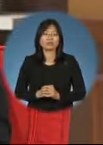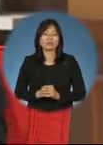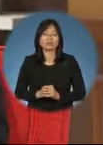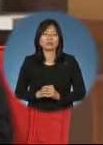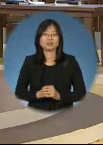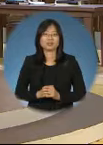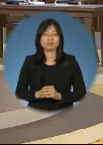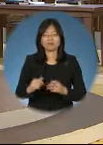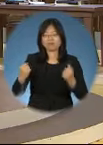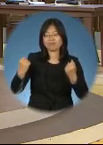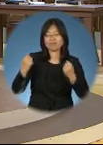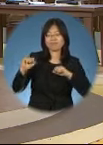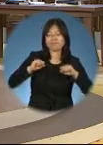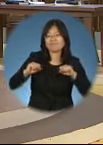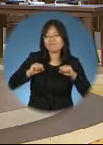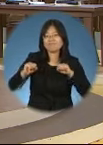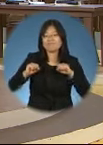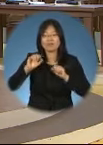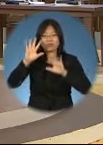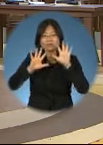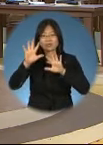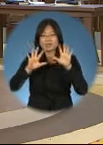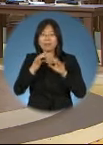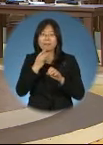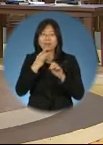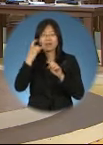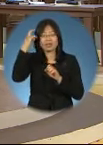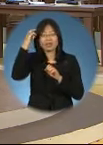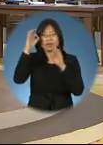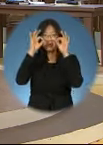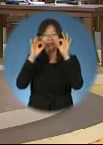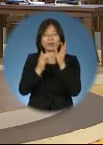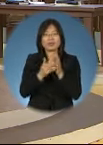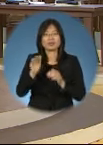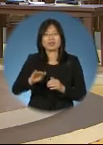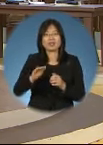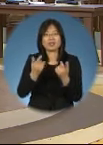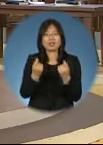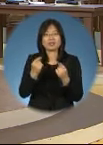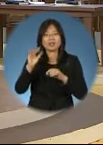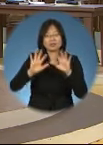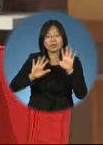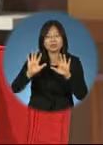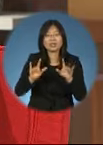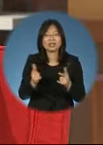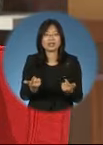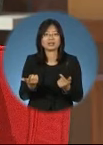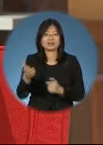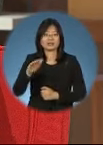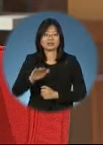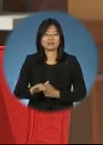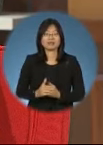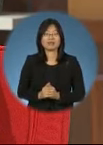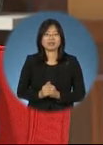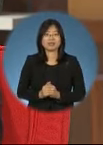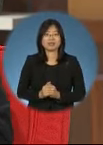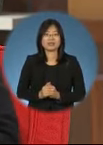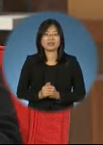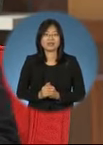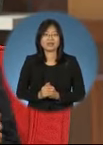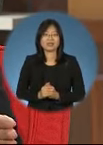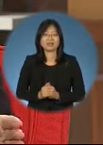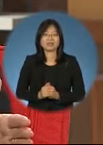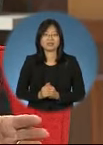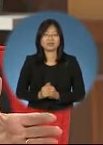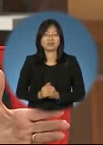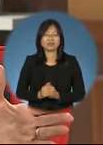그냥 액티브한 그렇죠. 그런 동작들을 생각하는데, 예, 예. 저는 그런 동작은 아니지만, 대단히